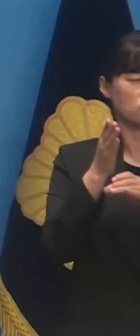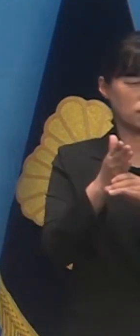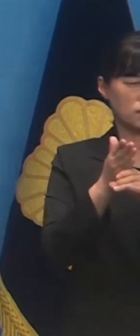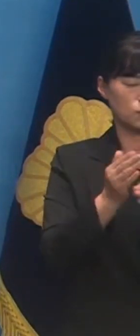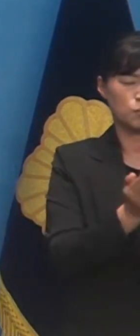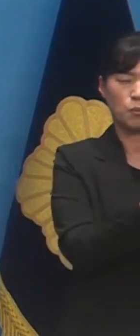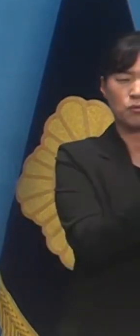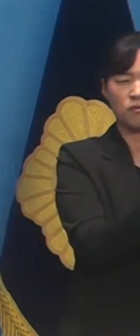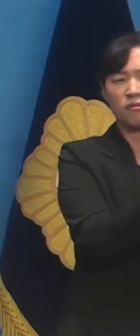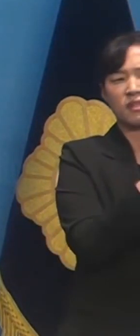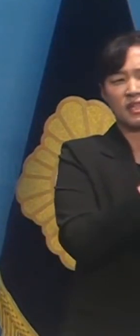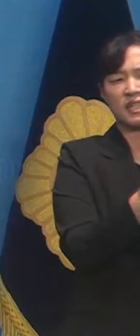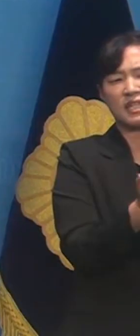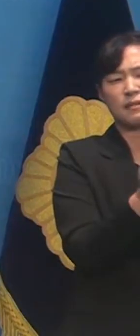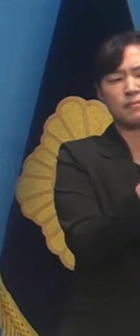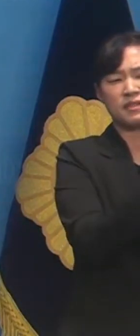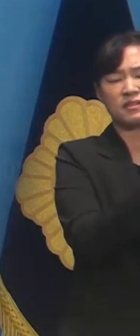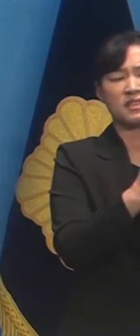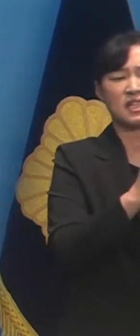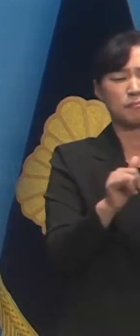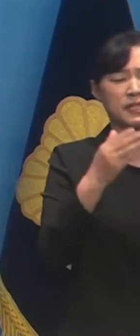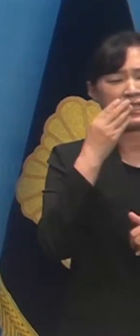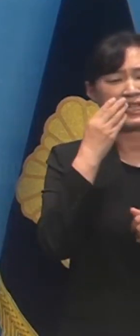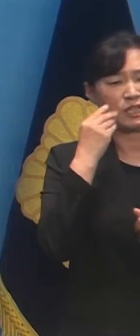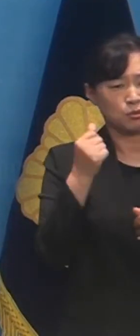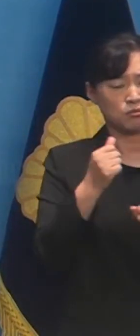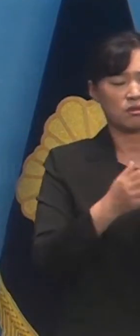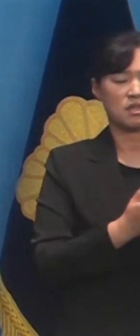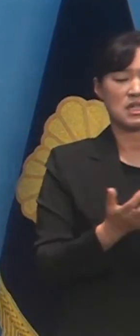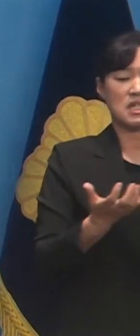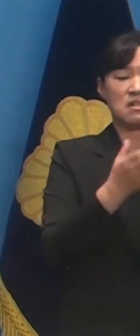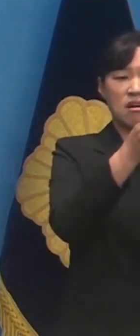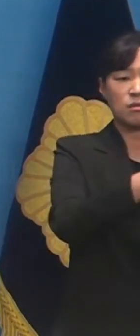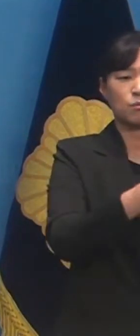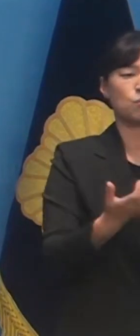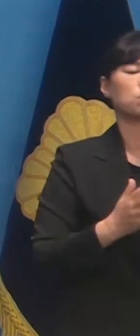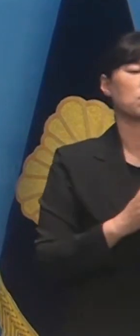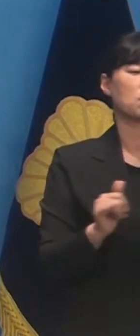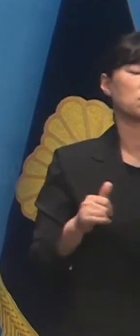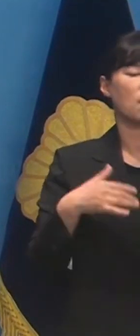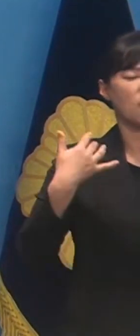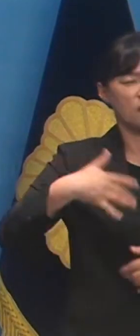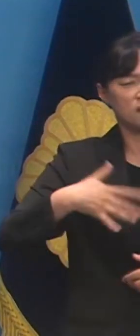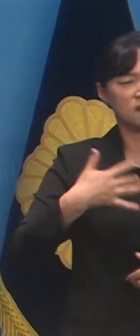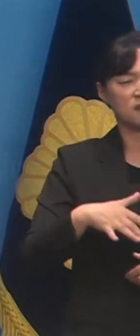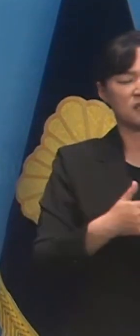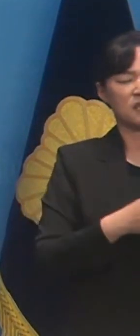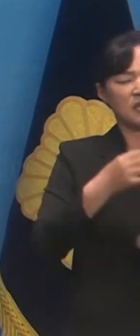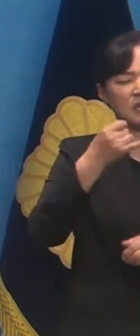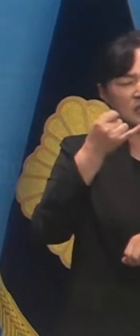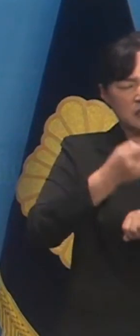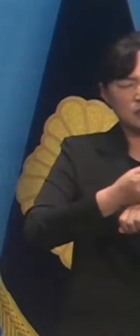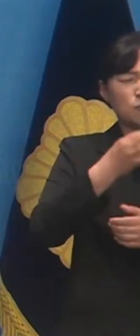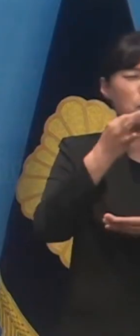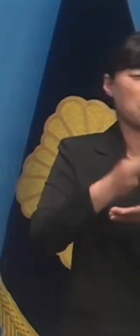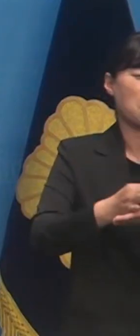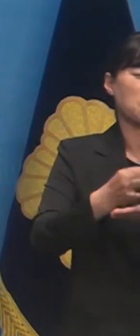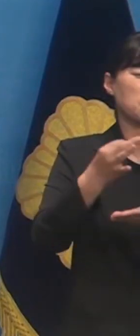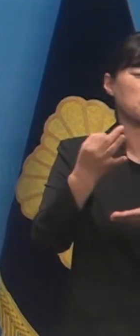중심에서 조선업을 움직이는 숙련 하청 노동자들은 여전히 최저임금 수준의